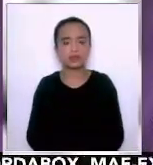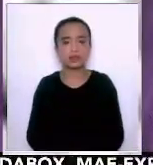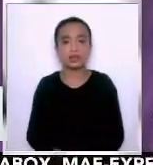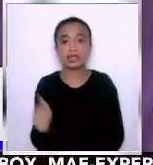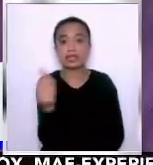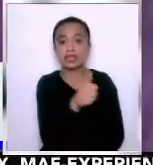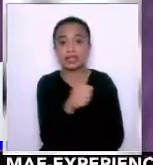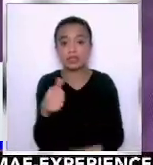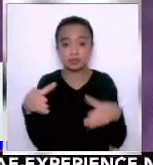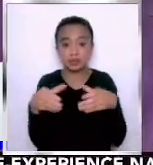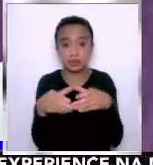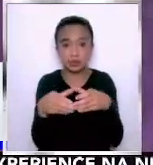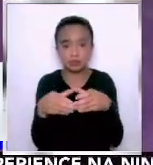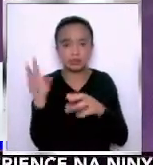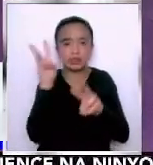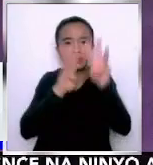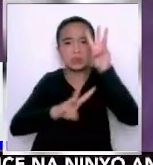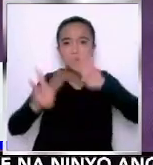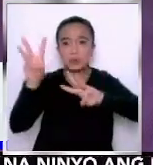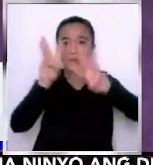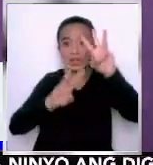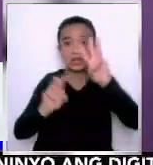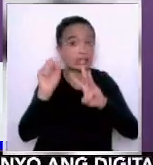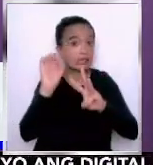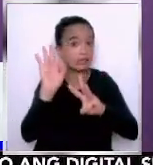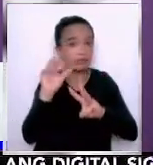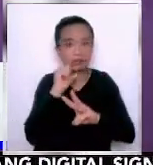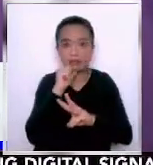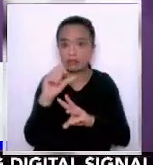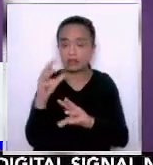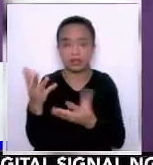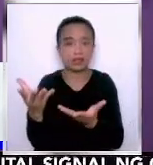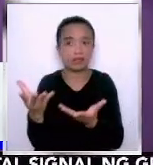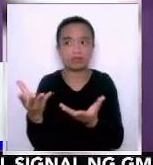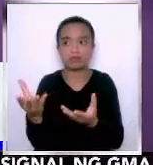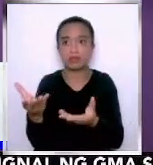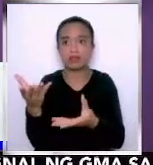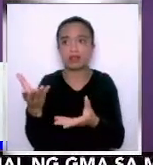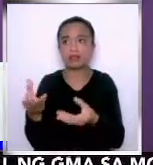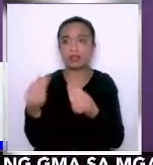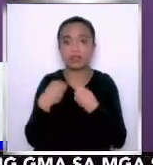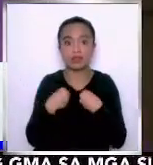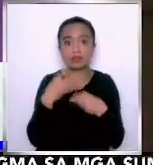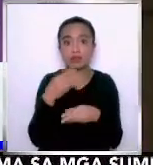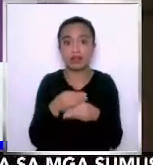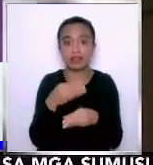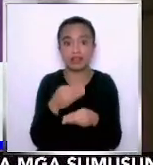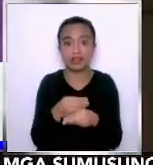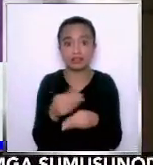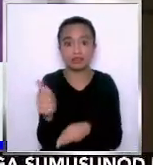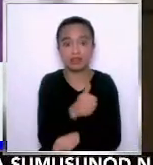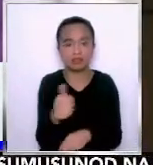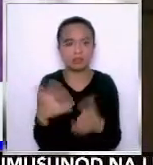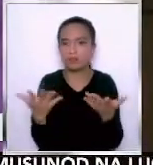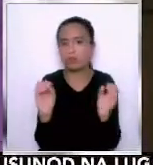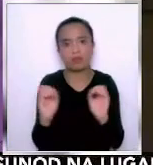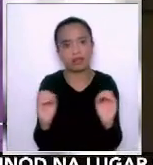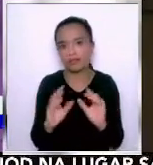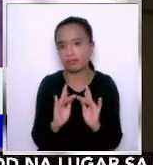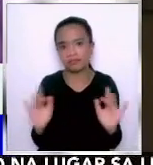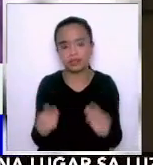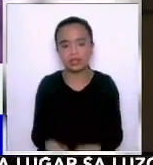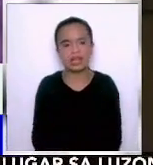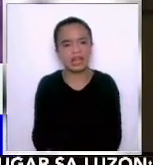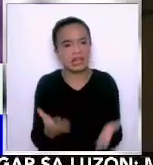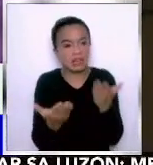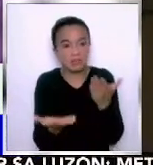hindi maibibigay ang dagdag singil sa pamasahe, baka wala nang pamasadang pampublikong sasakyan. Baka the more na mahirapan ng